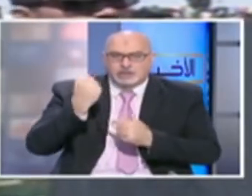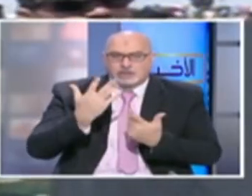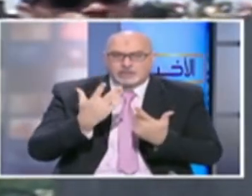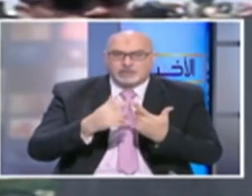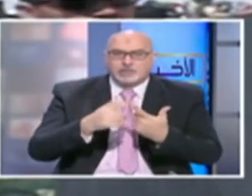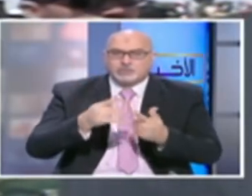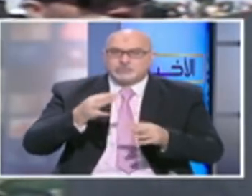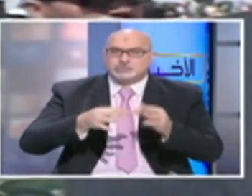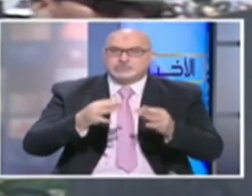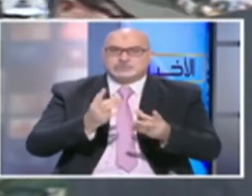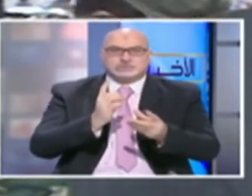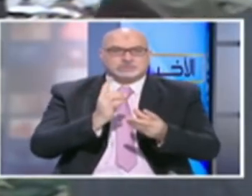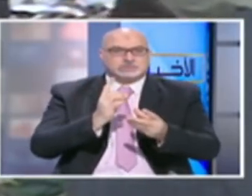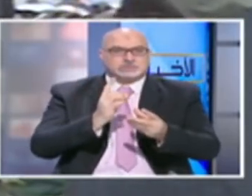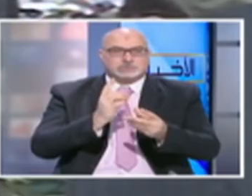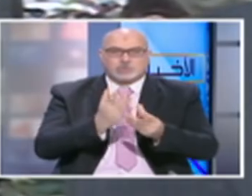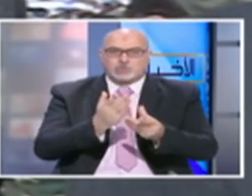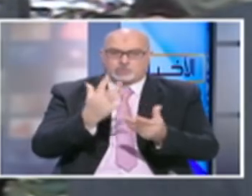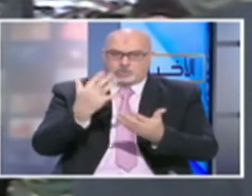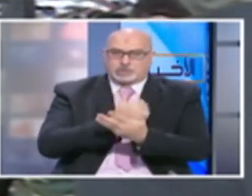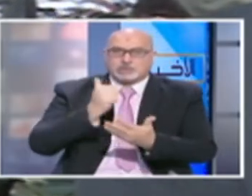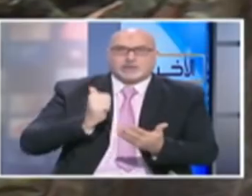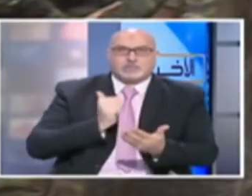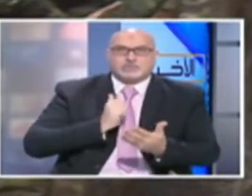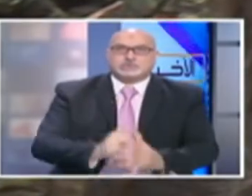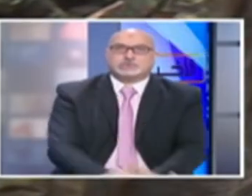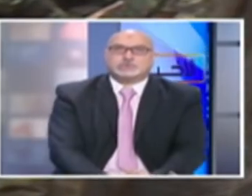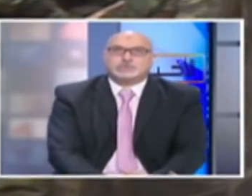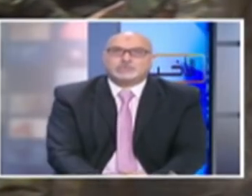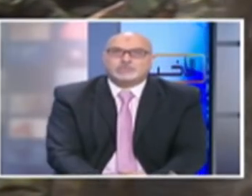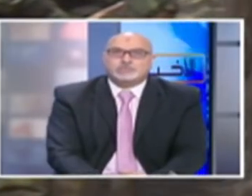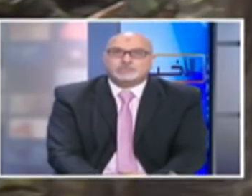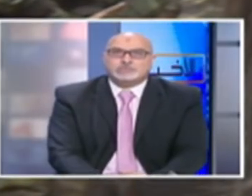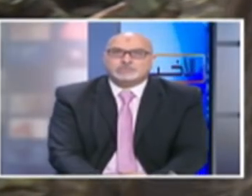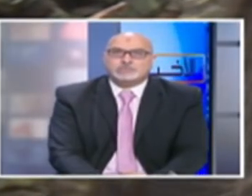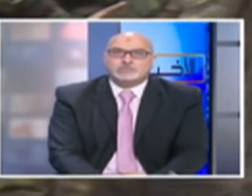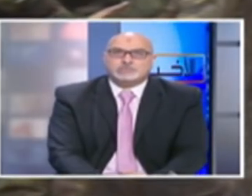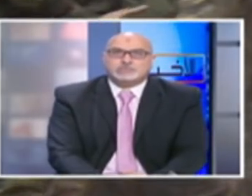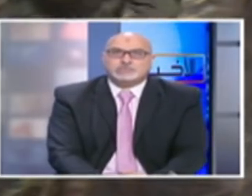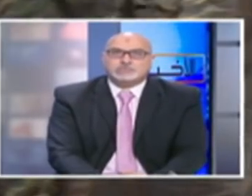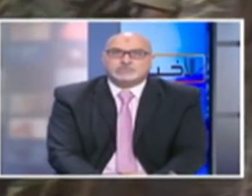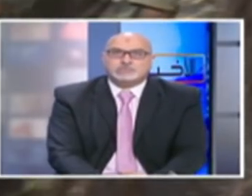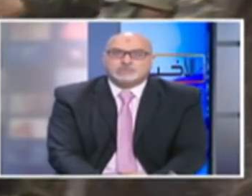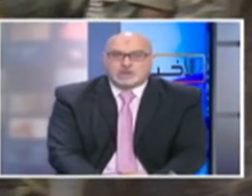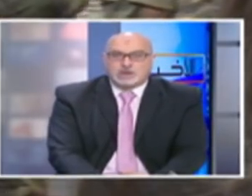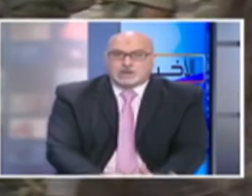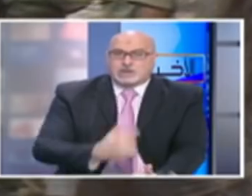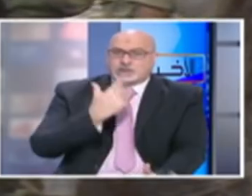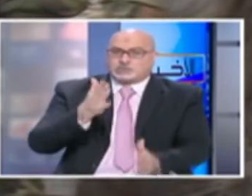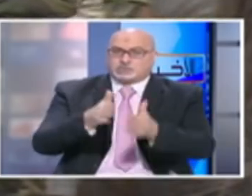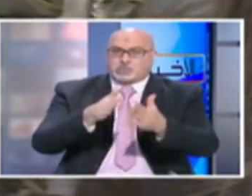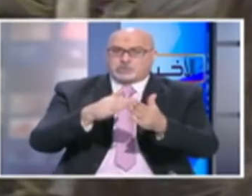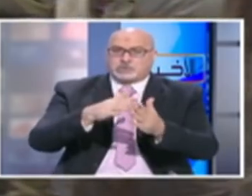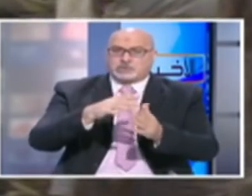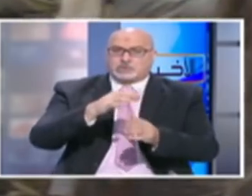ولعدالة هذه القضية وحقه في تقرير المصير. نناشد الاتحاد الإفريقي أن يقف